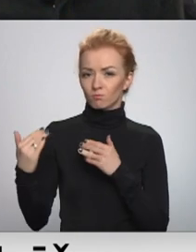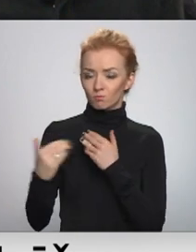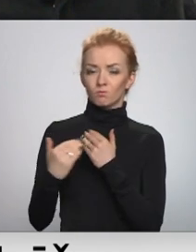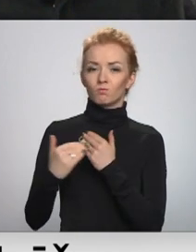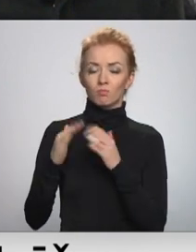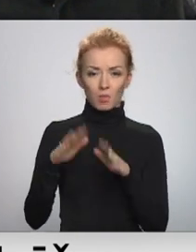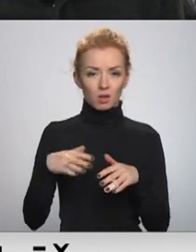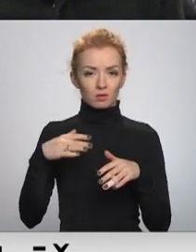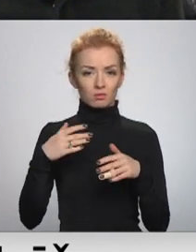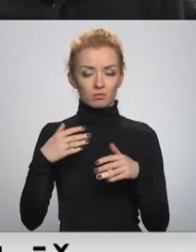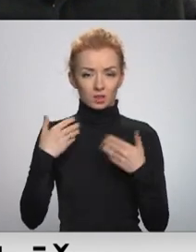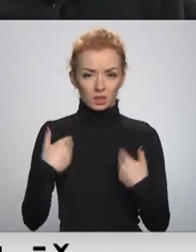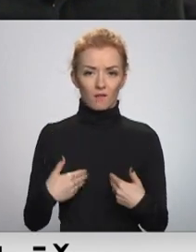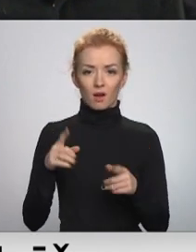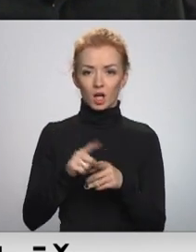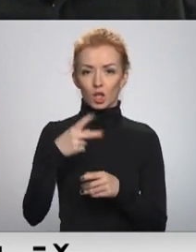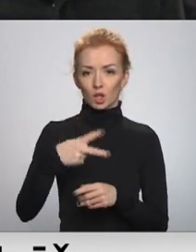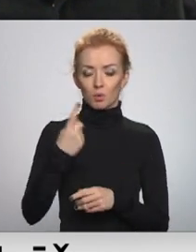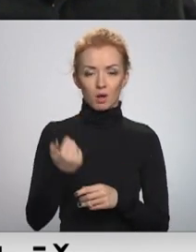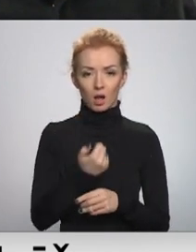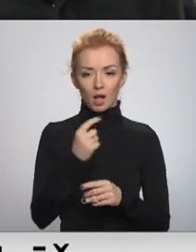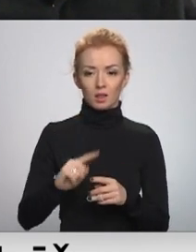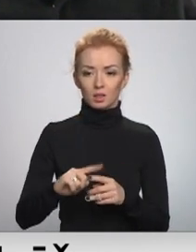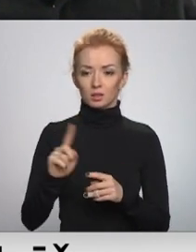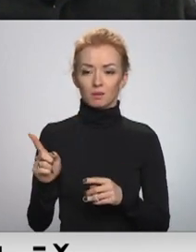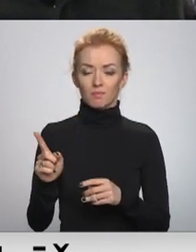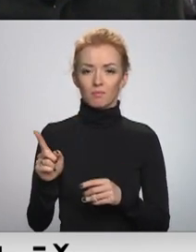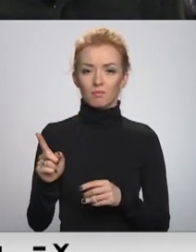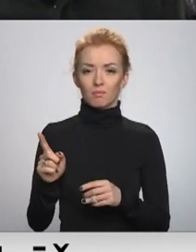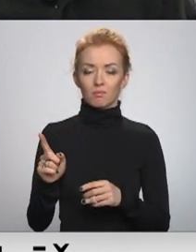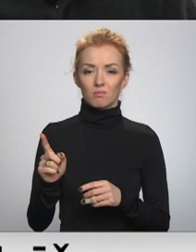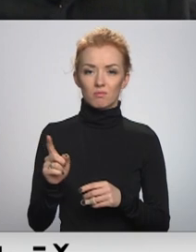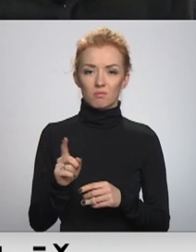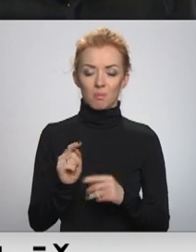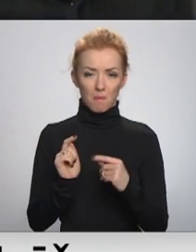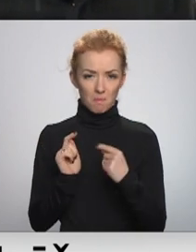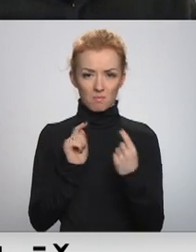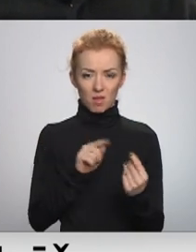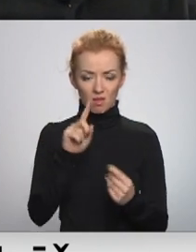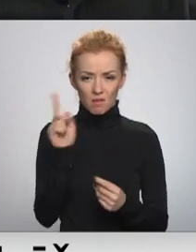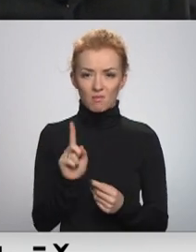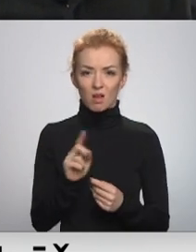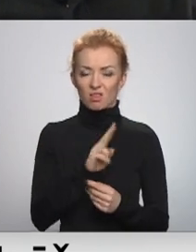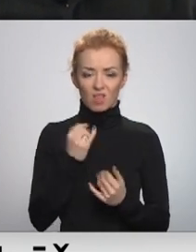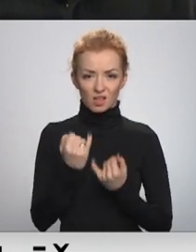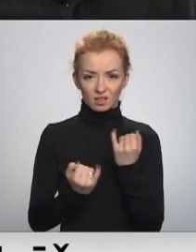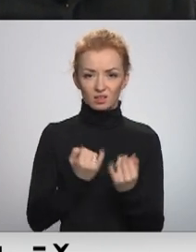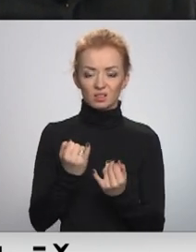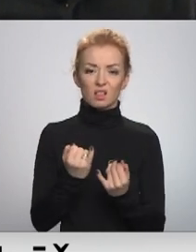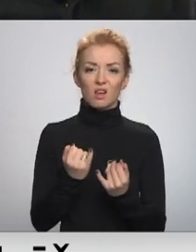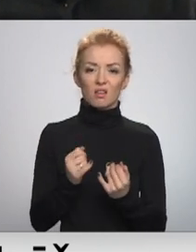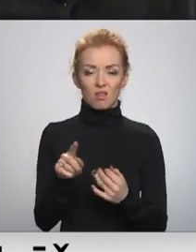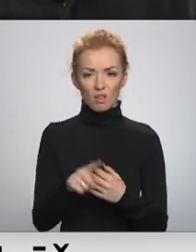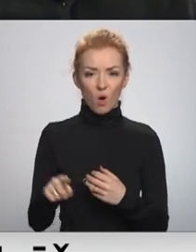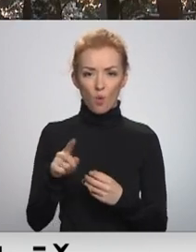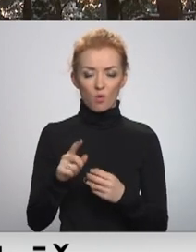sevi arī 21. Gadsimtā. Neiecietība, antisemītisms, rasu naida